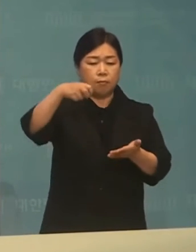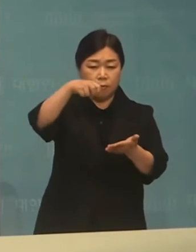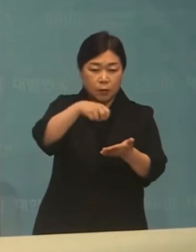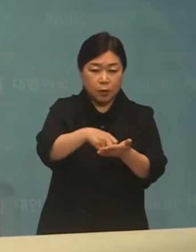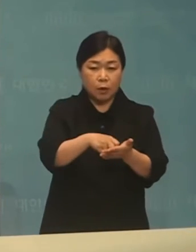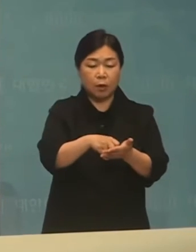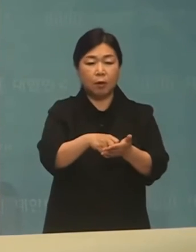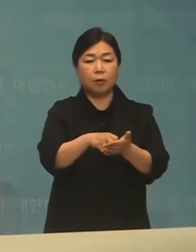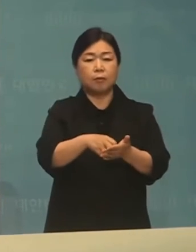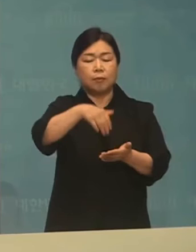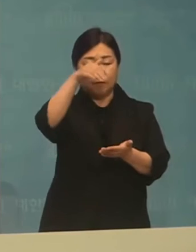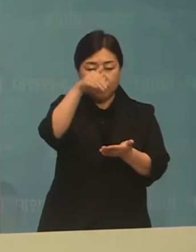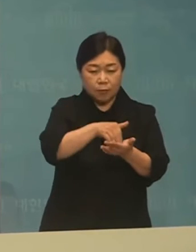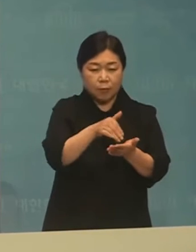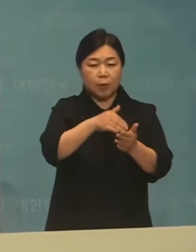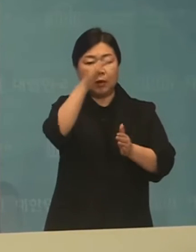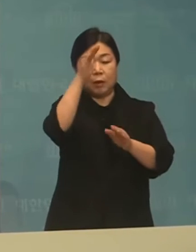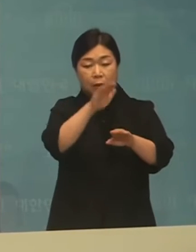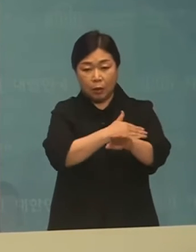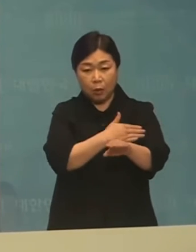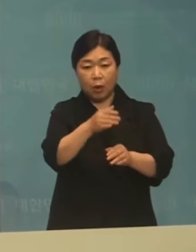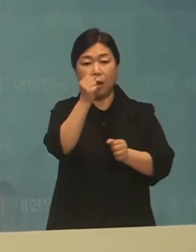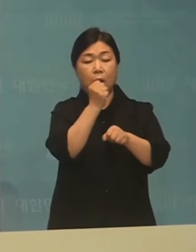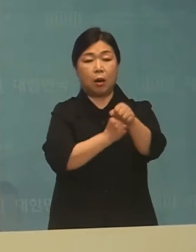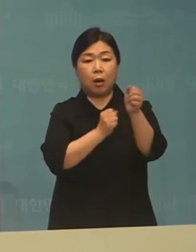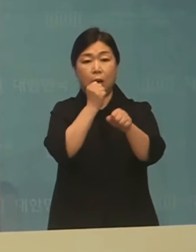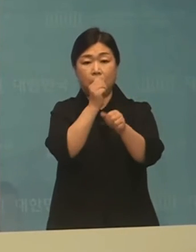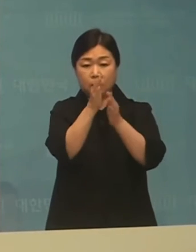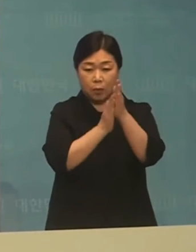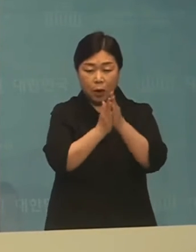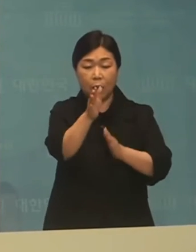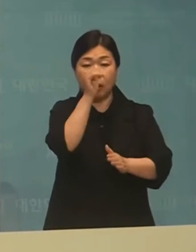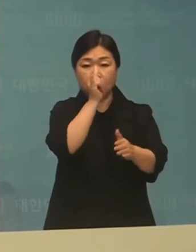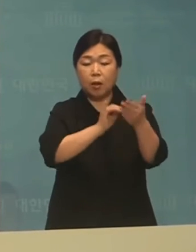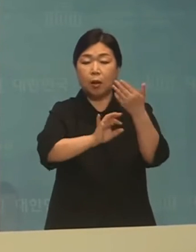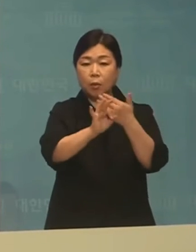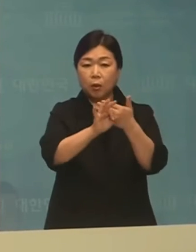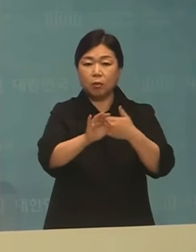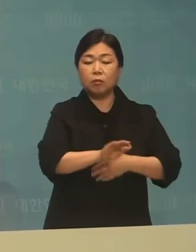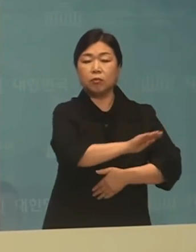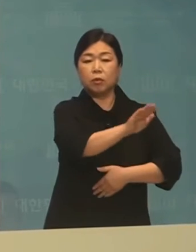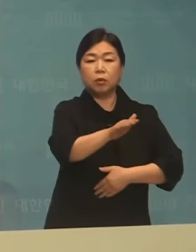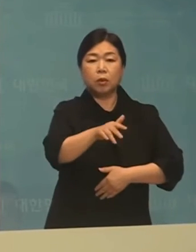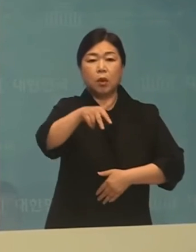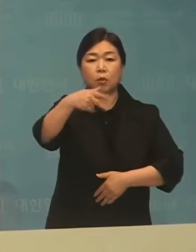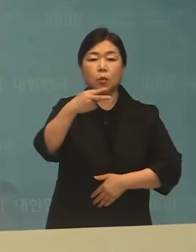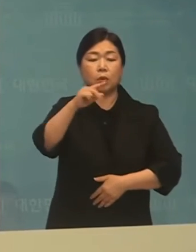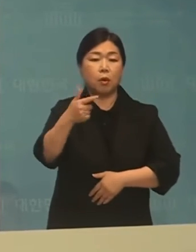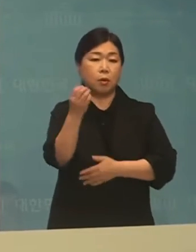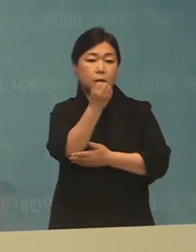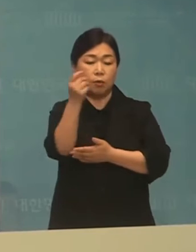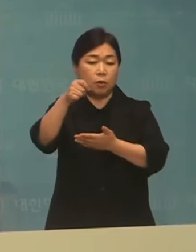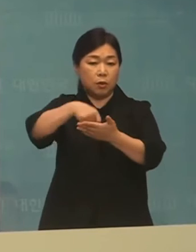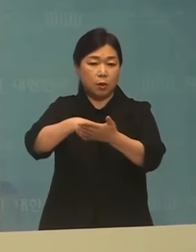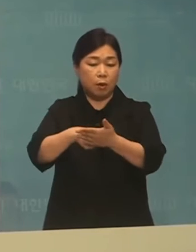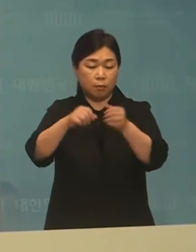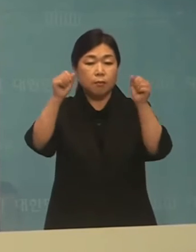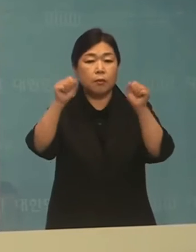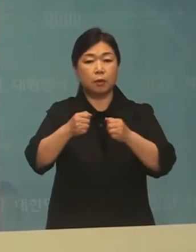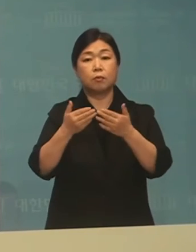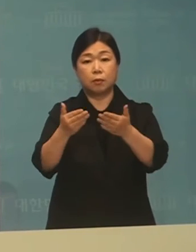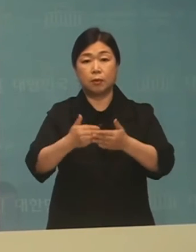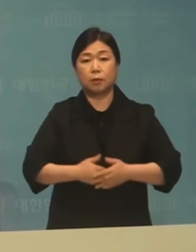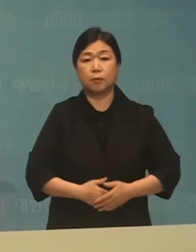꿇고 통절한 반성과 사고를 한다면 우리는 조선일보의 취재에 응합니다.